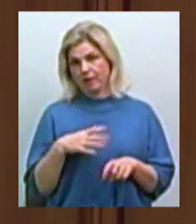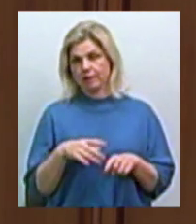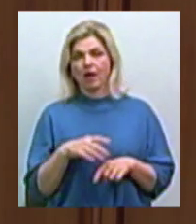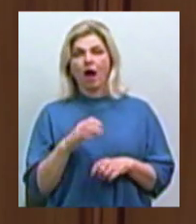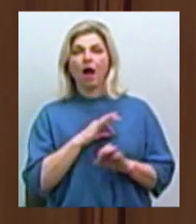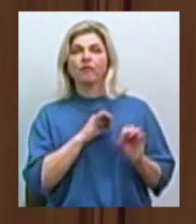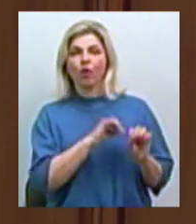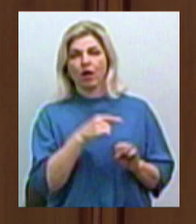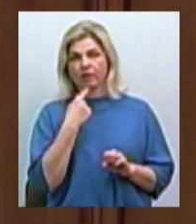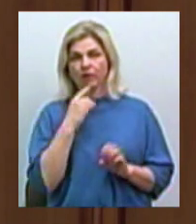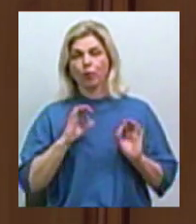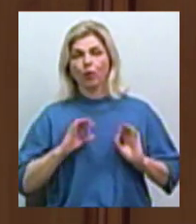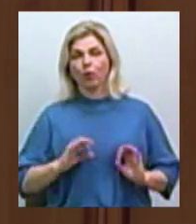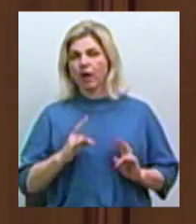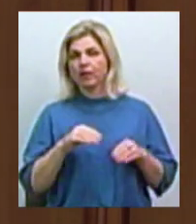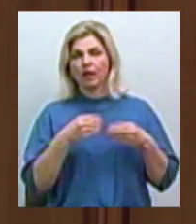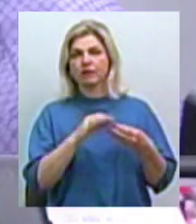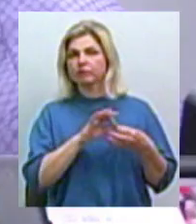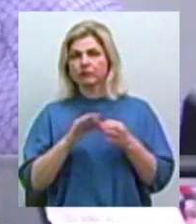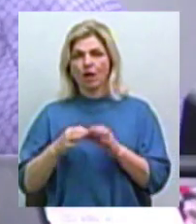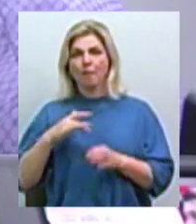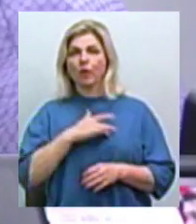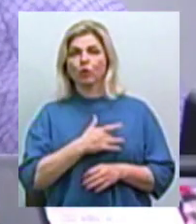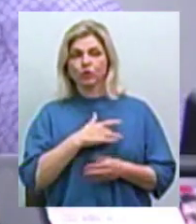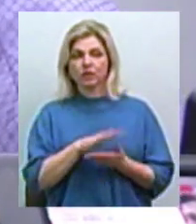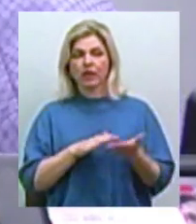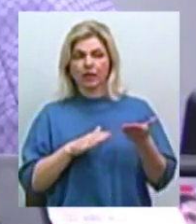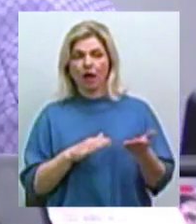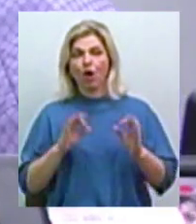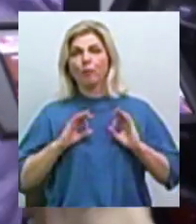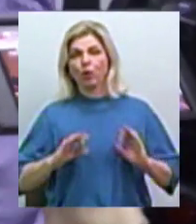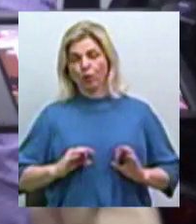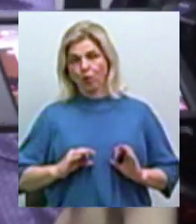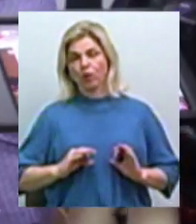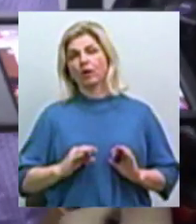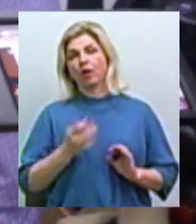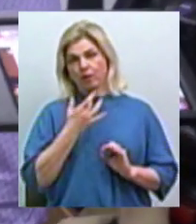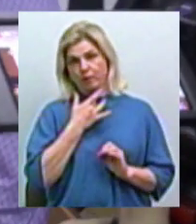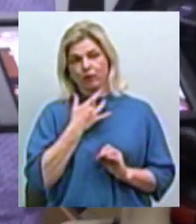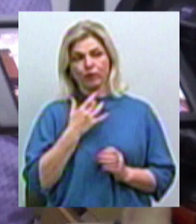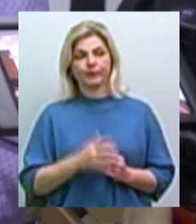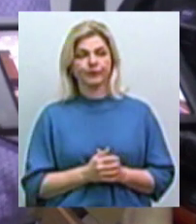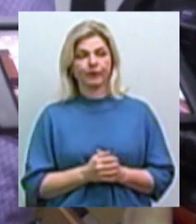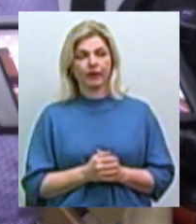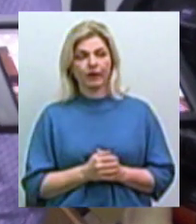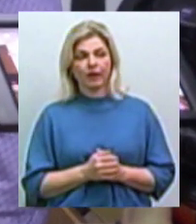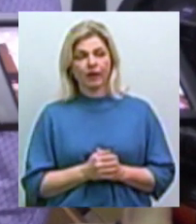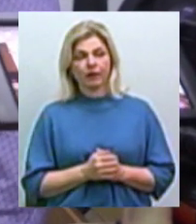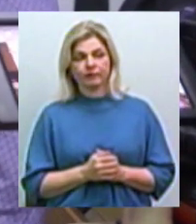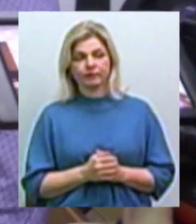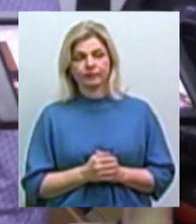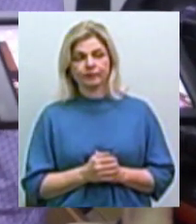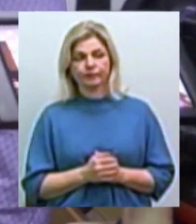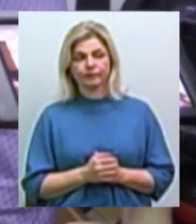Адвокатка каже, прокурор не надав обґрунтованість підозри. Прокурор Денис Стоянов апелює. Ухвала слідчого судді, якою обрано запобіжний захід